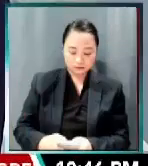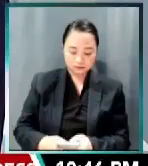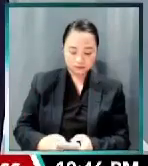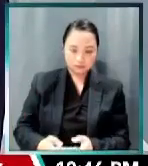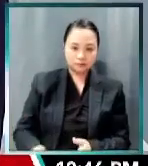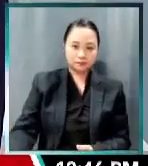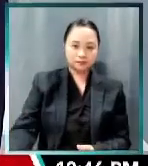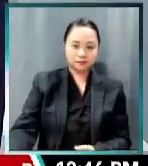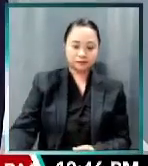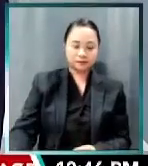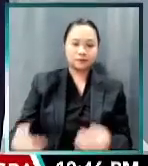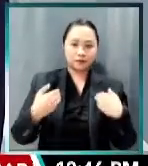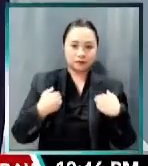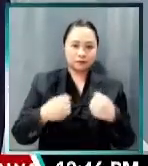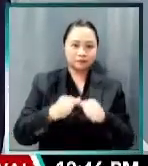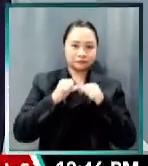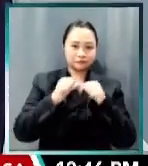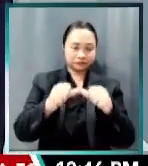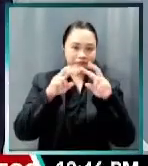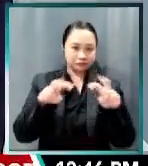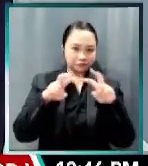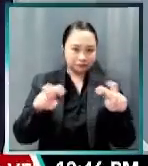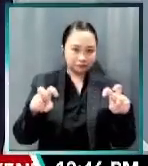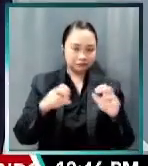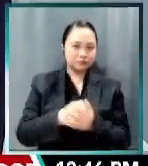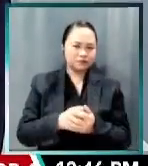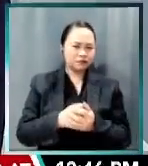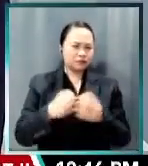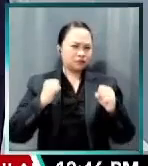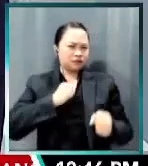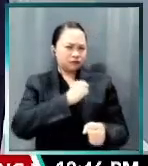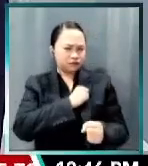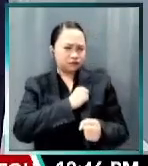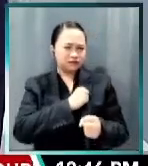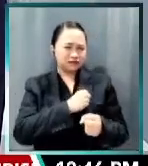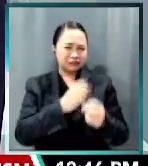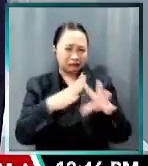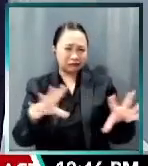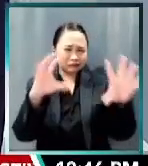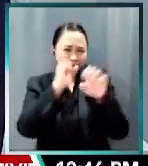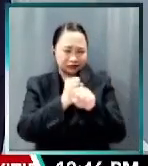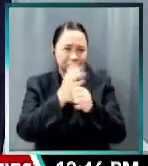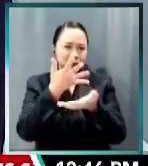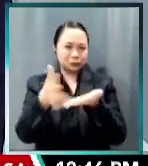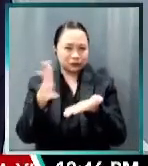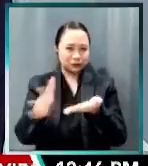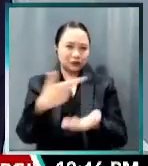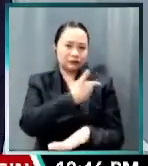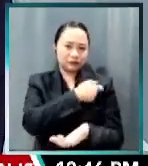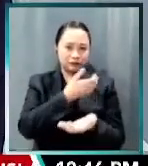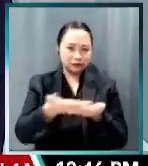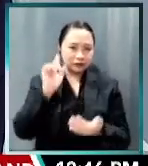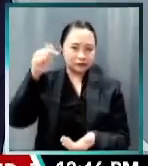Inaiimbestigahan ni Senadora Risa Ontiveros ang nag-expire at nasayang na COVID vaccines na binili ng gobyerno. Nagkakahalaga raw ito ng